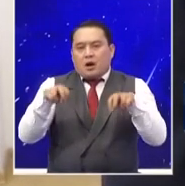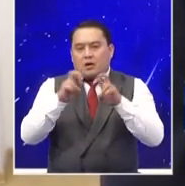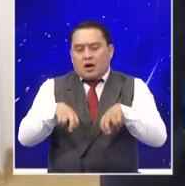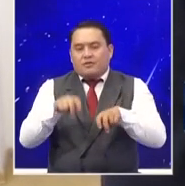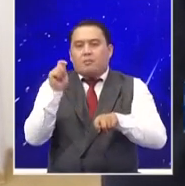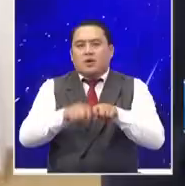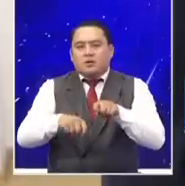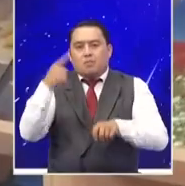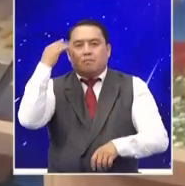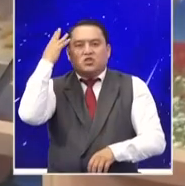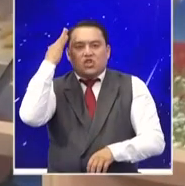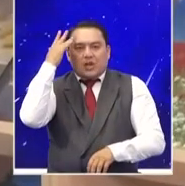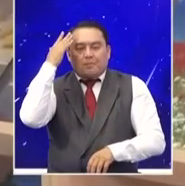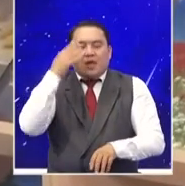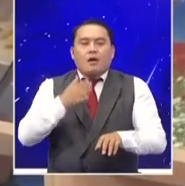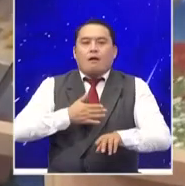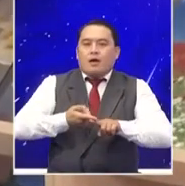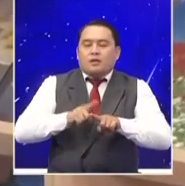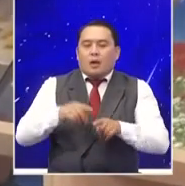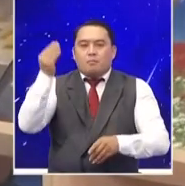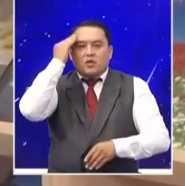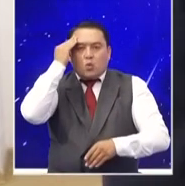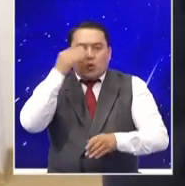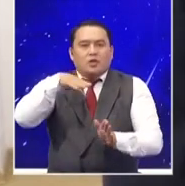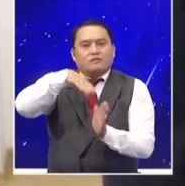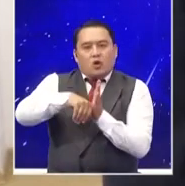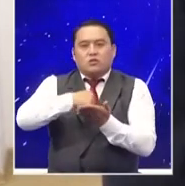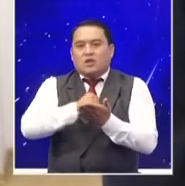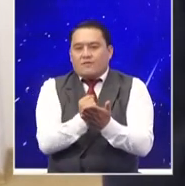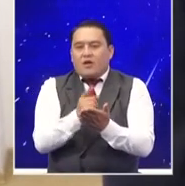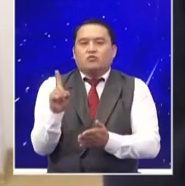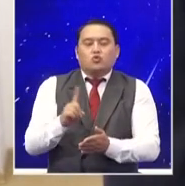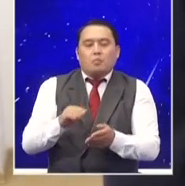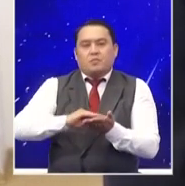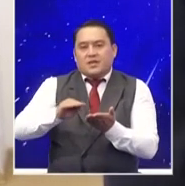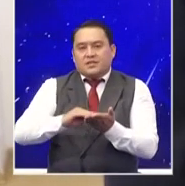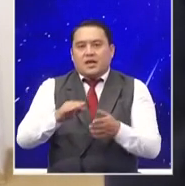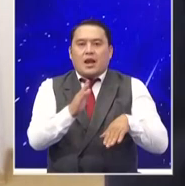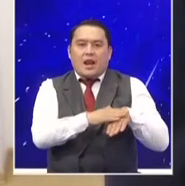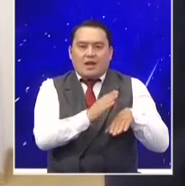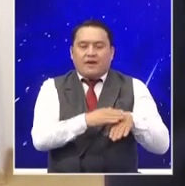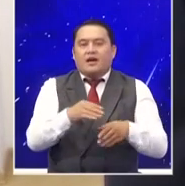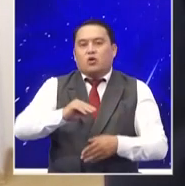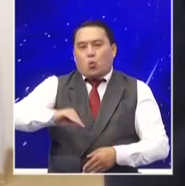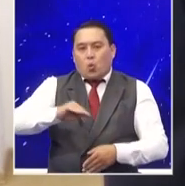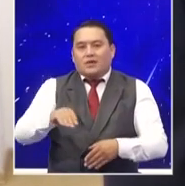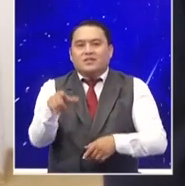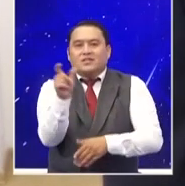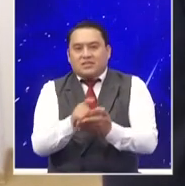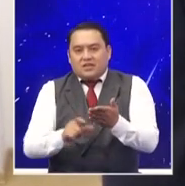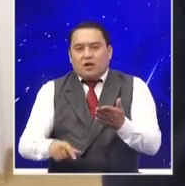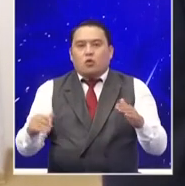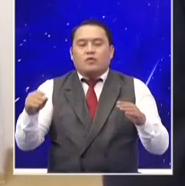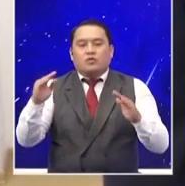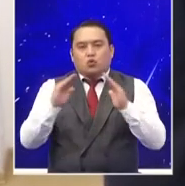анализирования и мышления. Методика сама заключается в том, что Ребенок должен писать левой рукой, пишет стихи, которые выучил